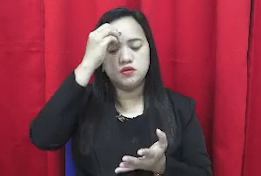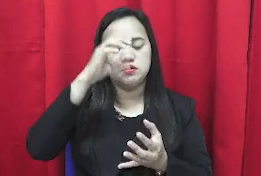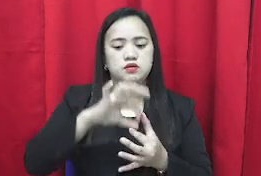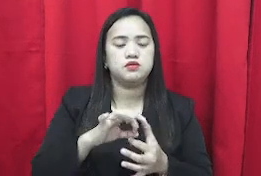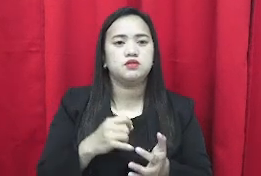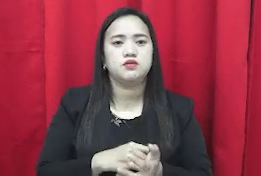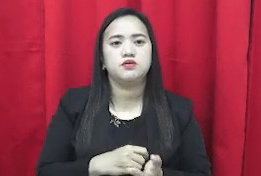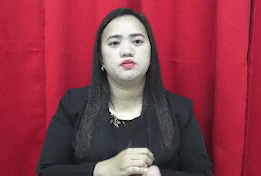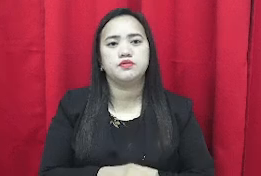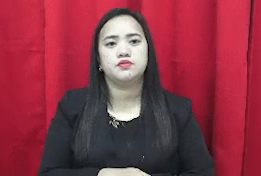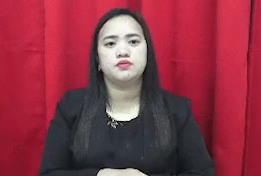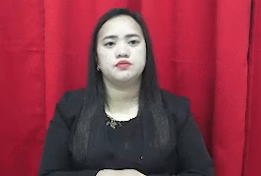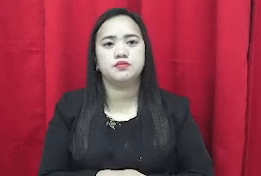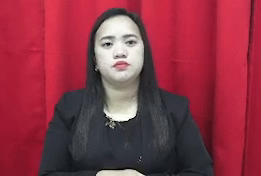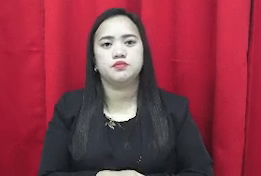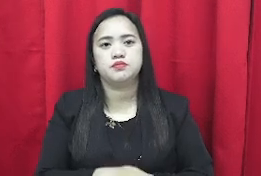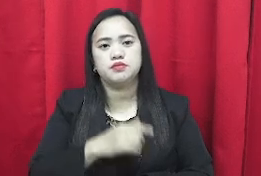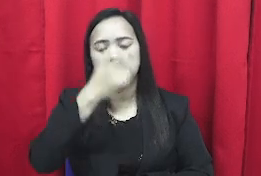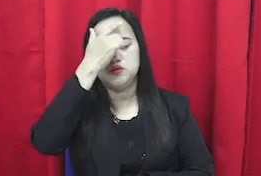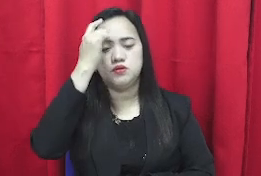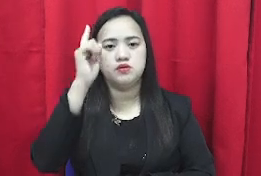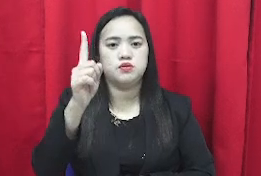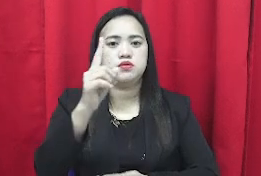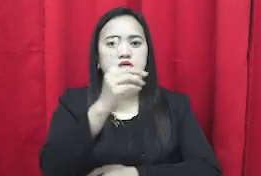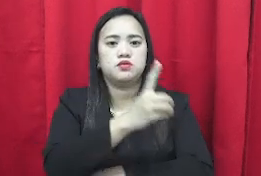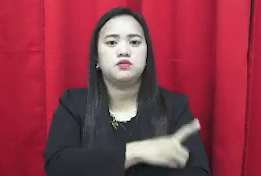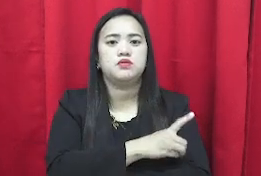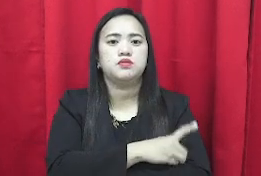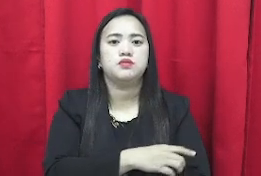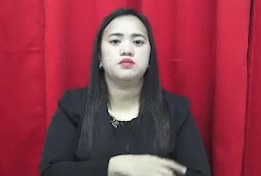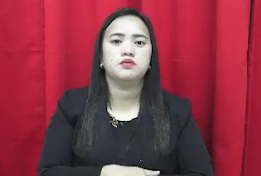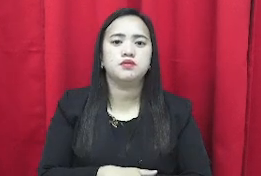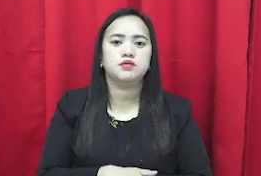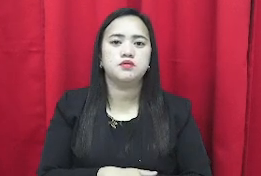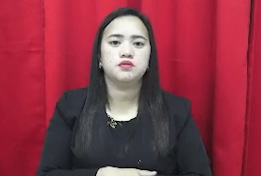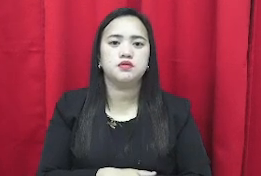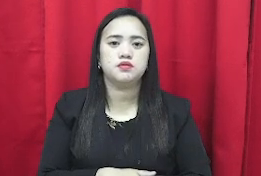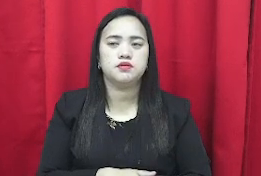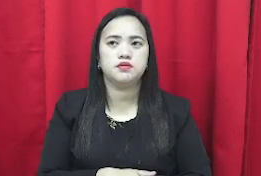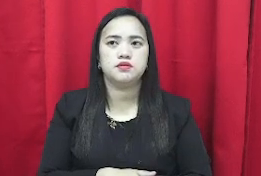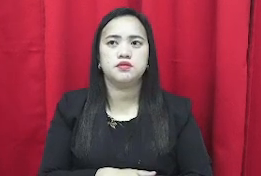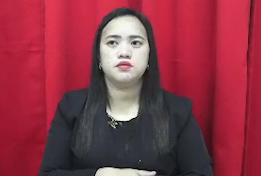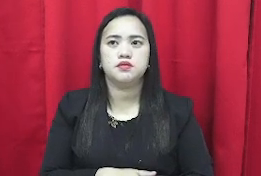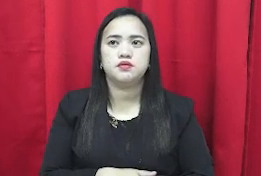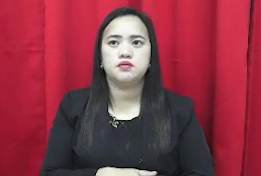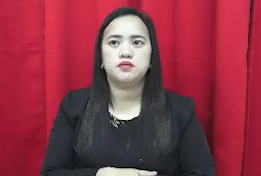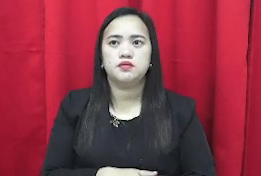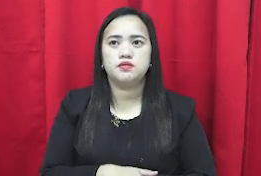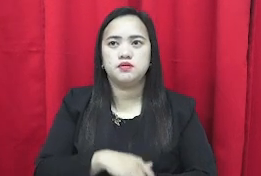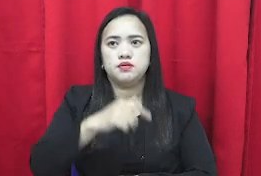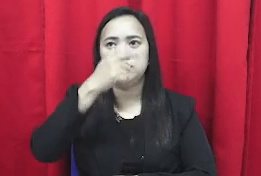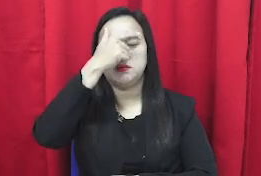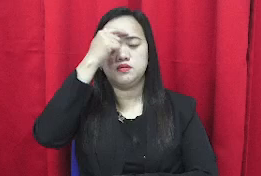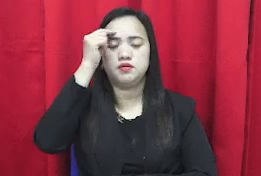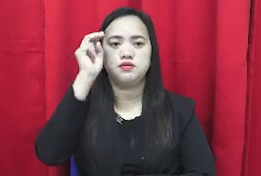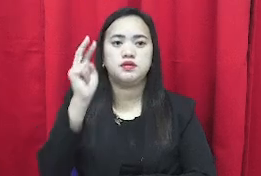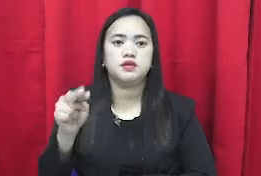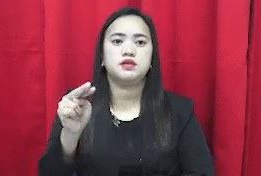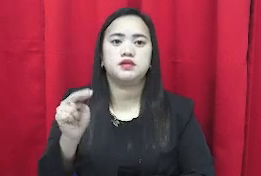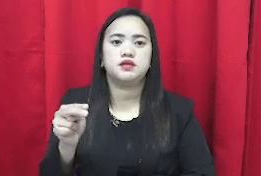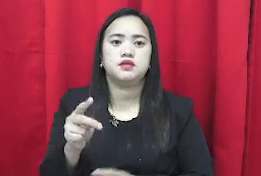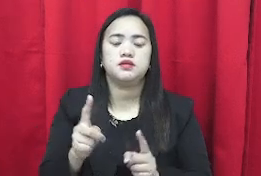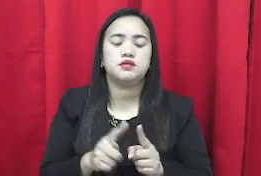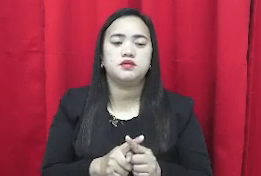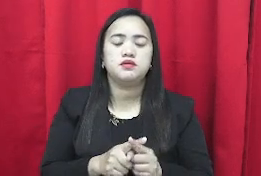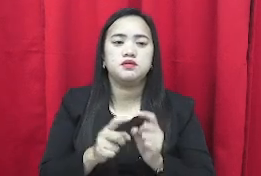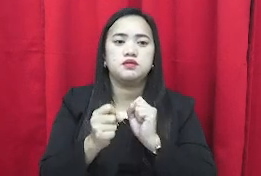sundalo ng ating Panginoon dahil isang araw makikipaglaban sila sa buhay Bakit Ba't kinakailangan natin ah na pilitin